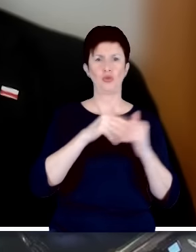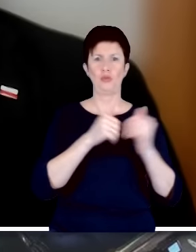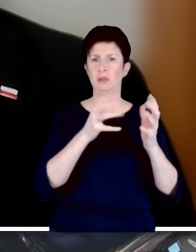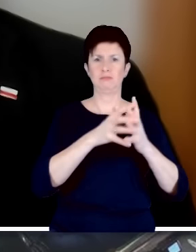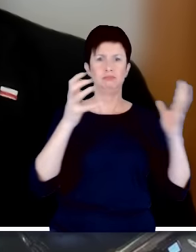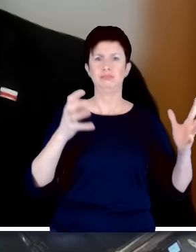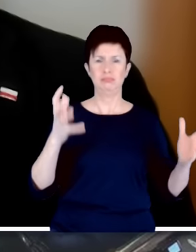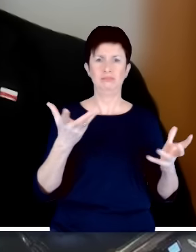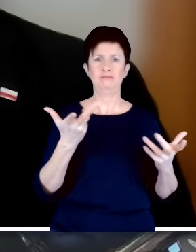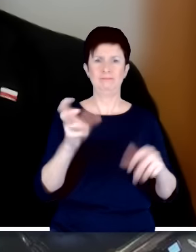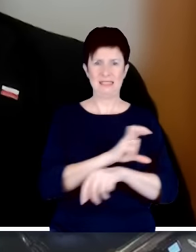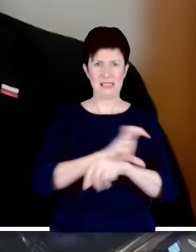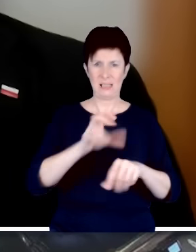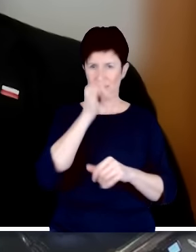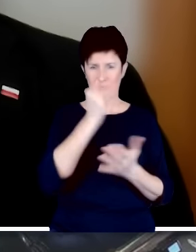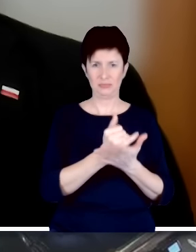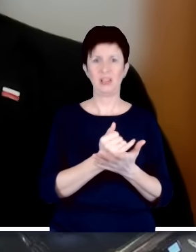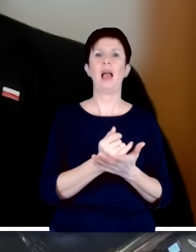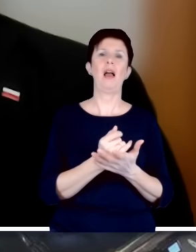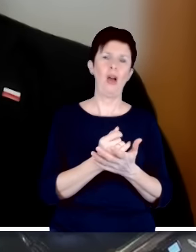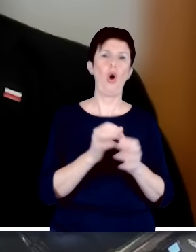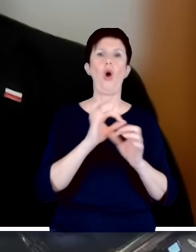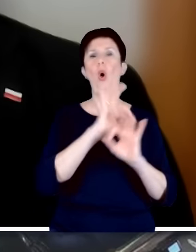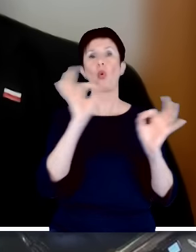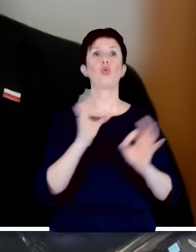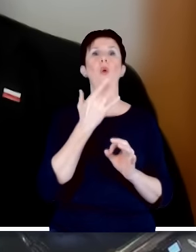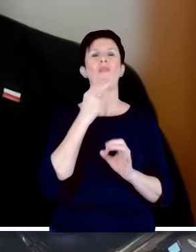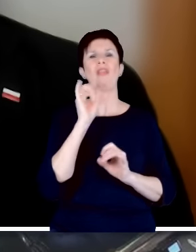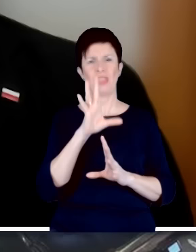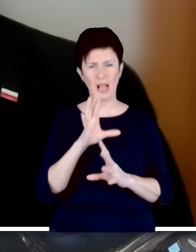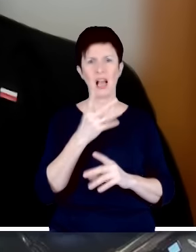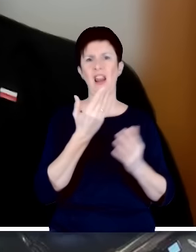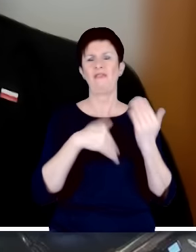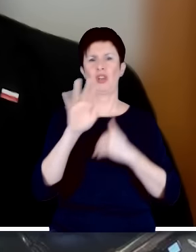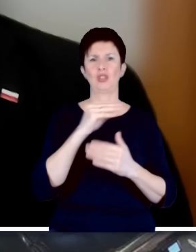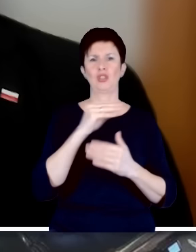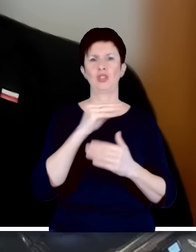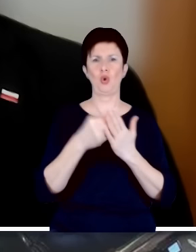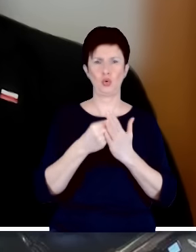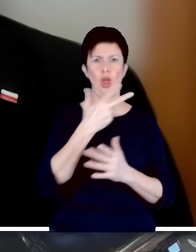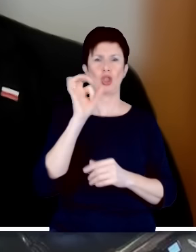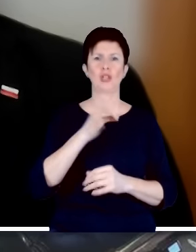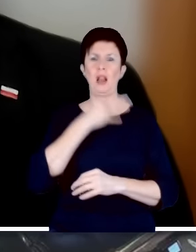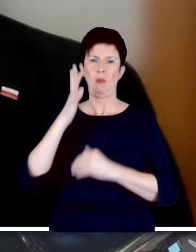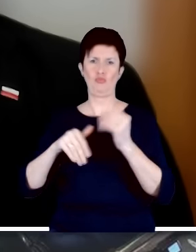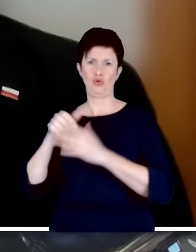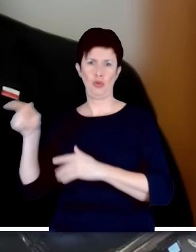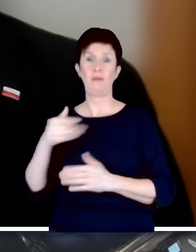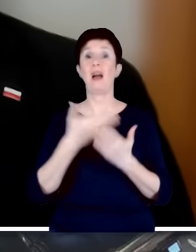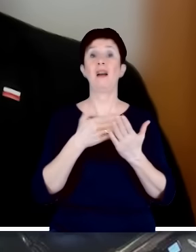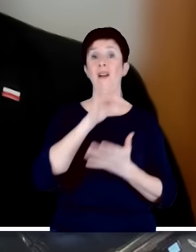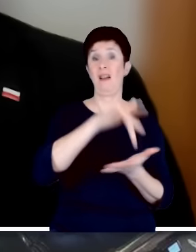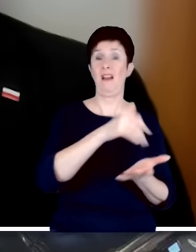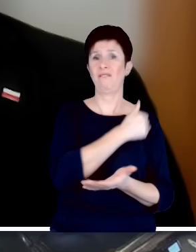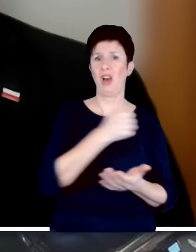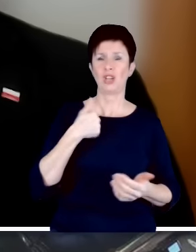Znaczy oczywiście teoretycznie jest to możliwe, ale by było dużo bardziej kosztowne niż wybudowanie CPK. Wiązałoby się na przykład z koniecznością wyburzenia